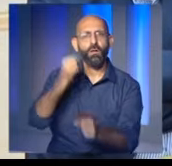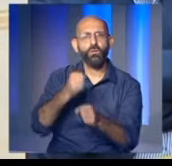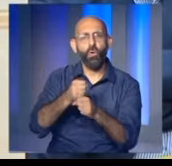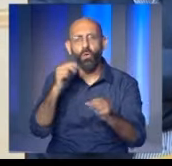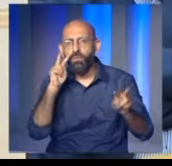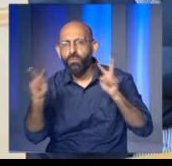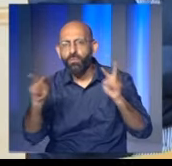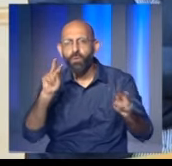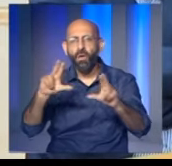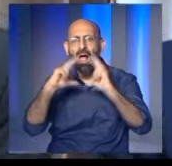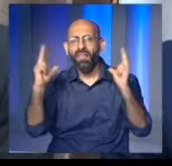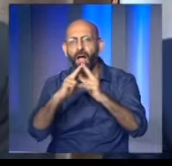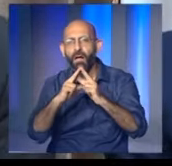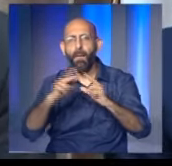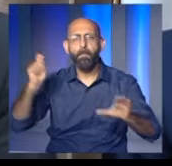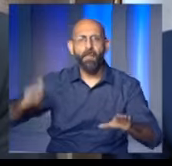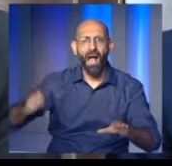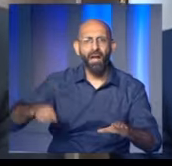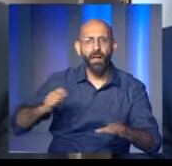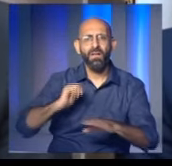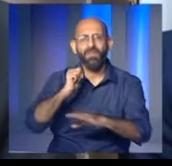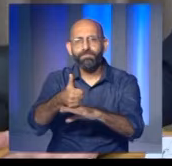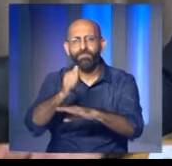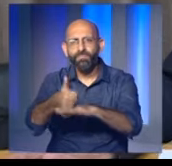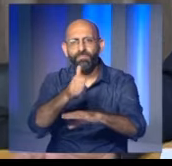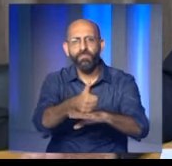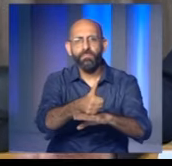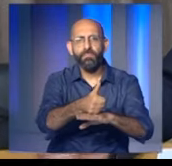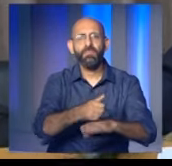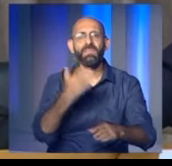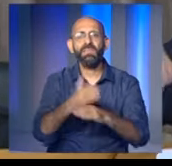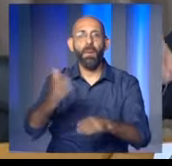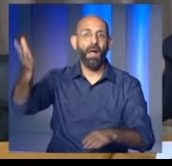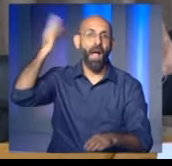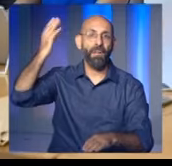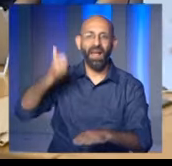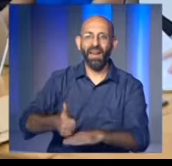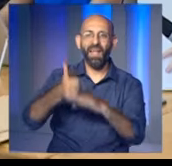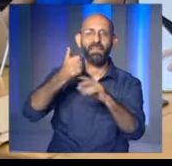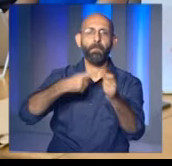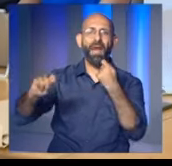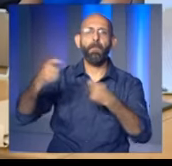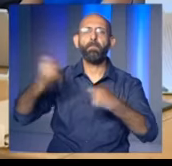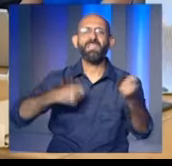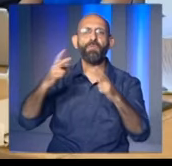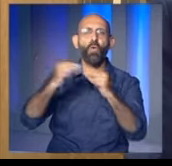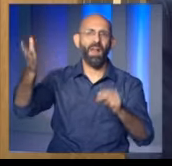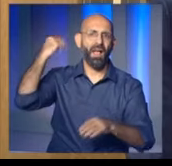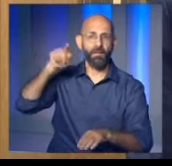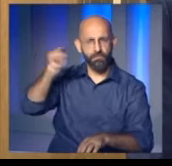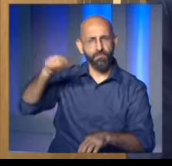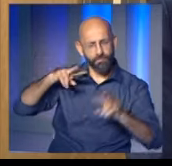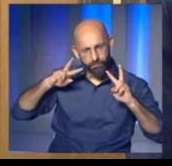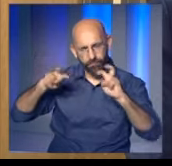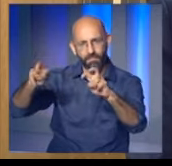الأسبوعين الأخيرين من جدلية بين هيئة القضايا ومحاكم الاستئناف حول صلاحيات وبقضية الحاكم السابق لمصرف لبنان رياض